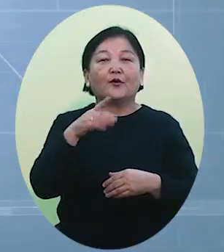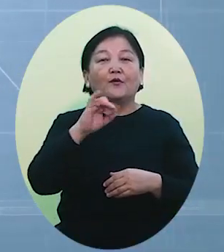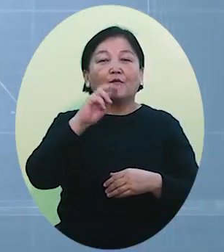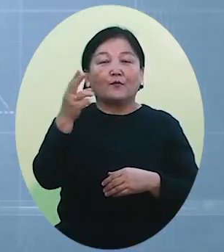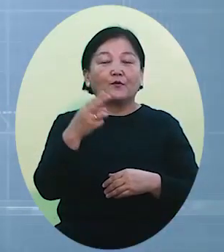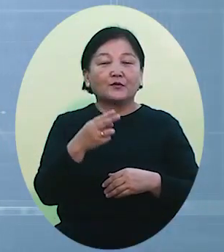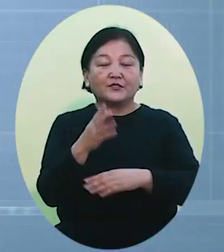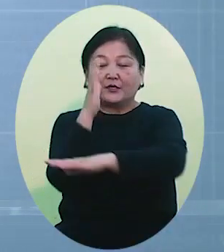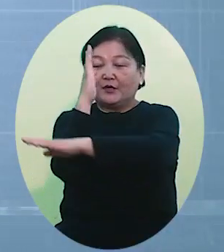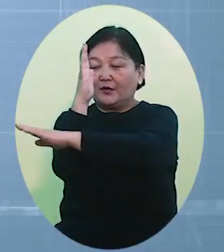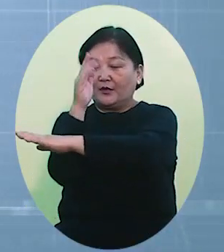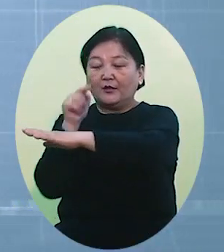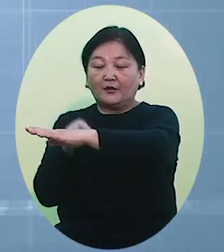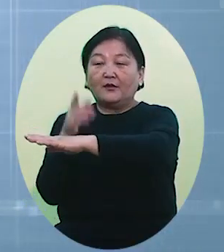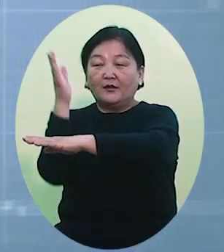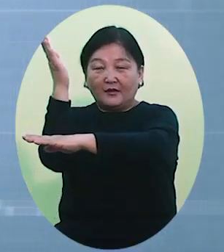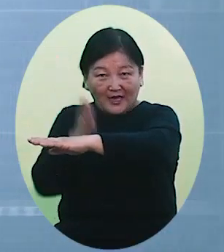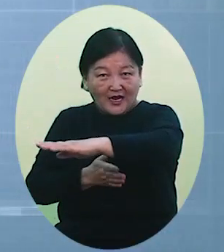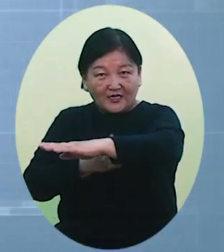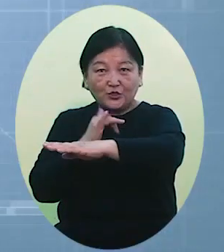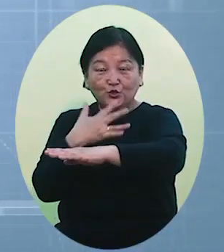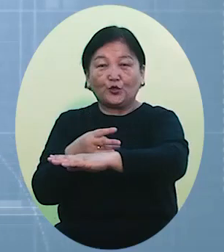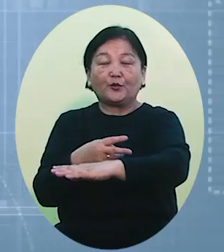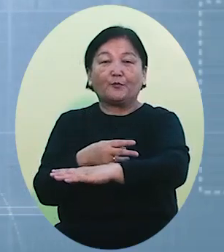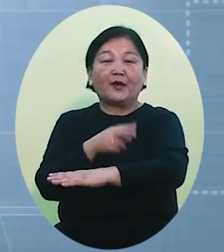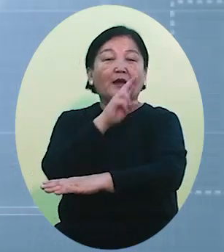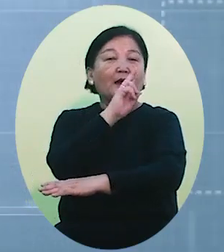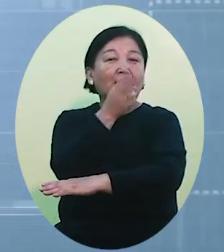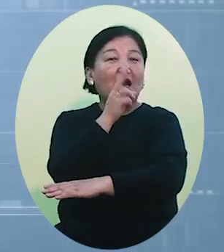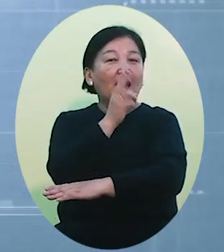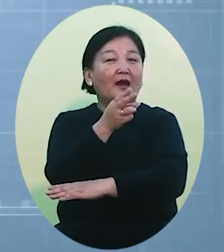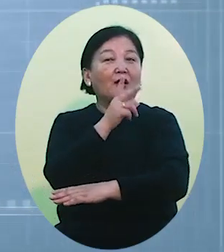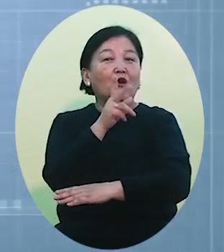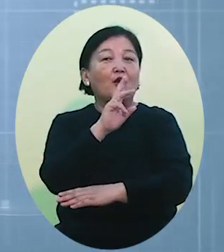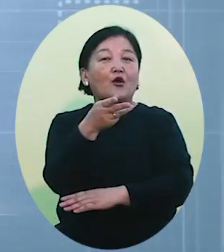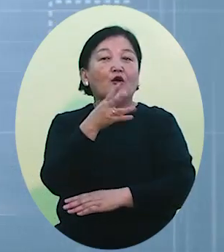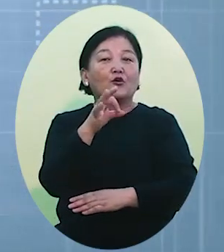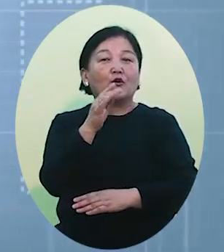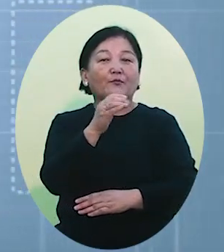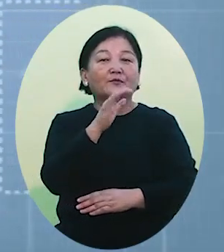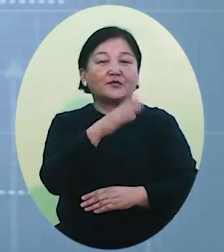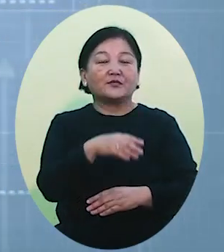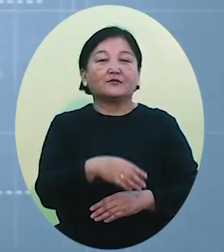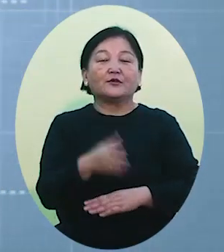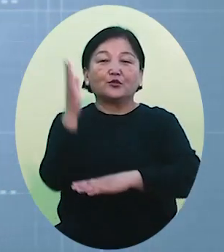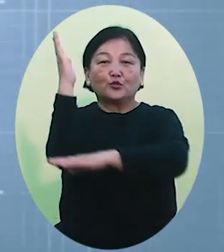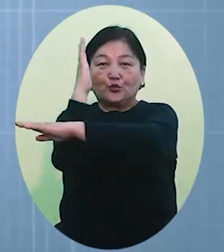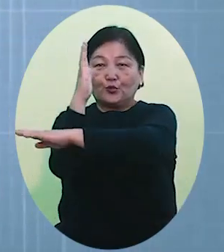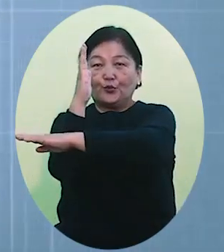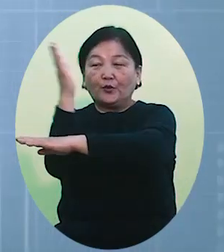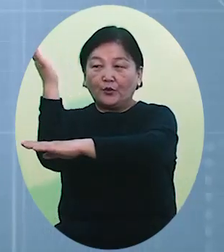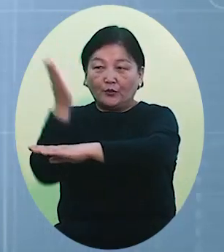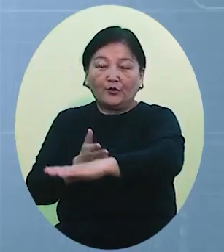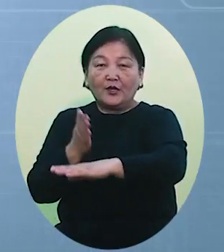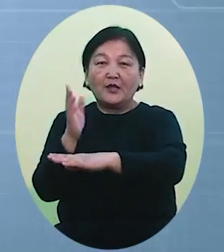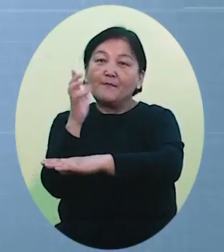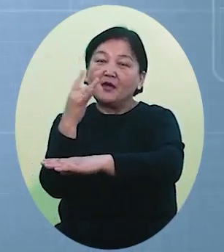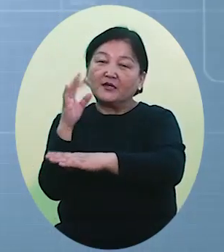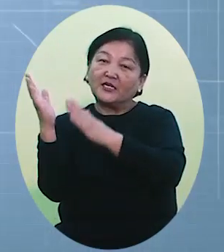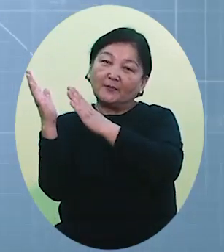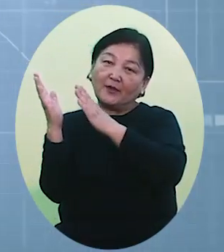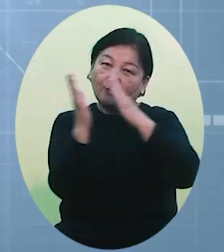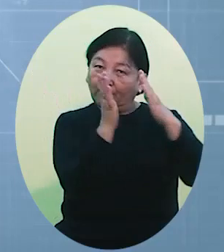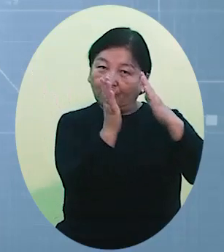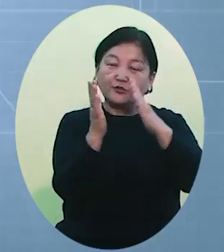граф координатын хийг дайрсан шулуун ба k коэффициентээс хамаарч шулууны байршил нь өөрчлөгдөж байна гэдгийг бид нар